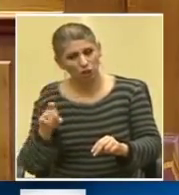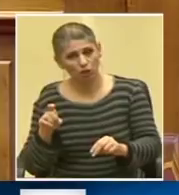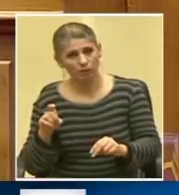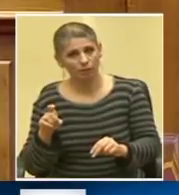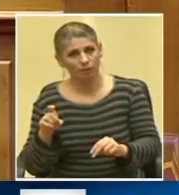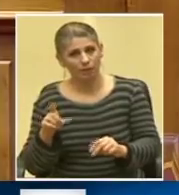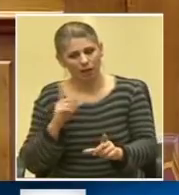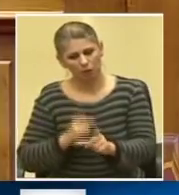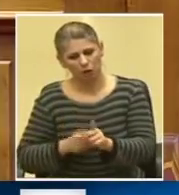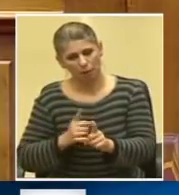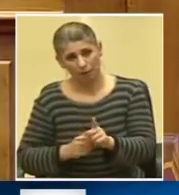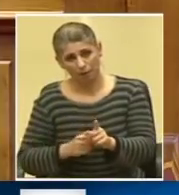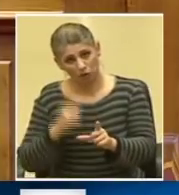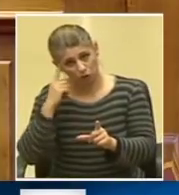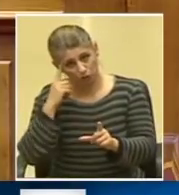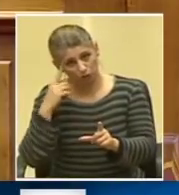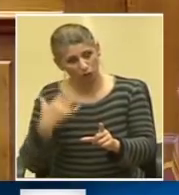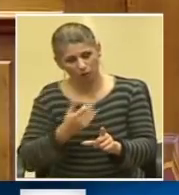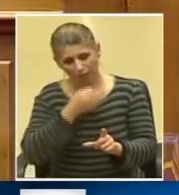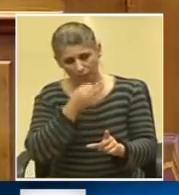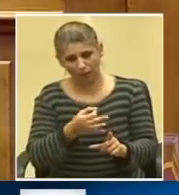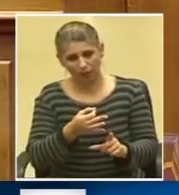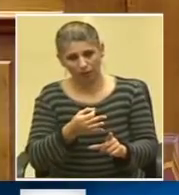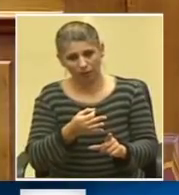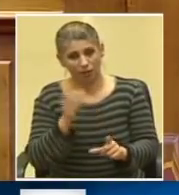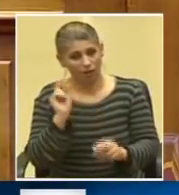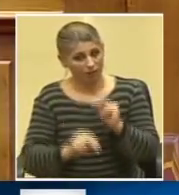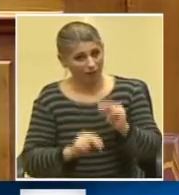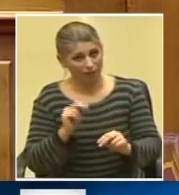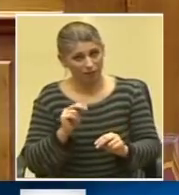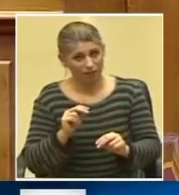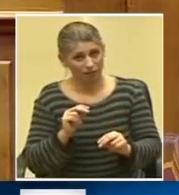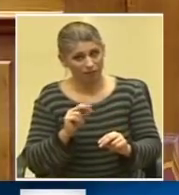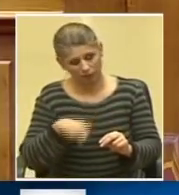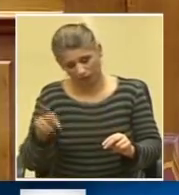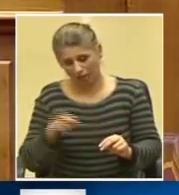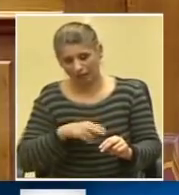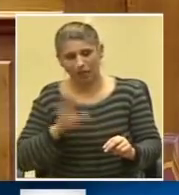από το ΚΚΕ, νομίζω, που έχει δηλώσει ότι θα ψηφίσει κατά,